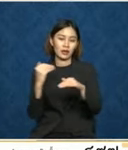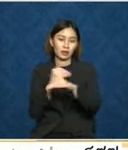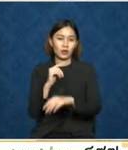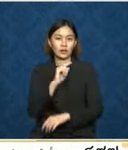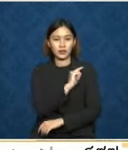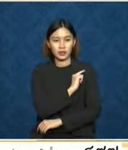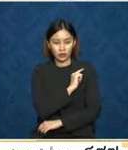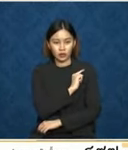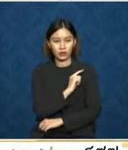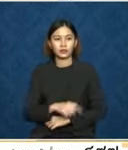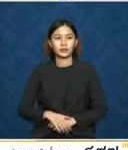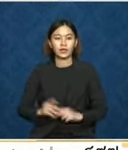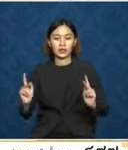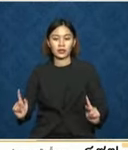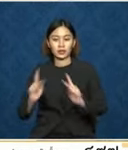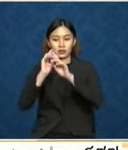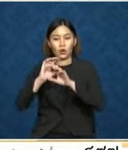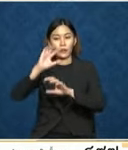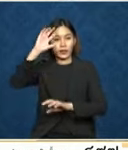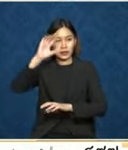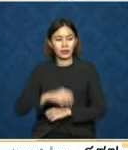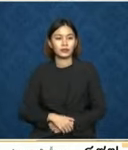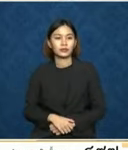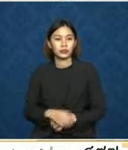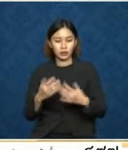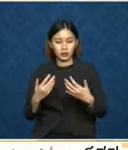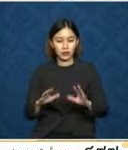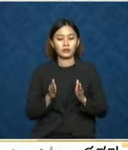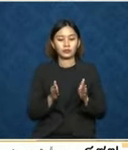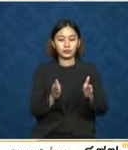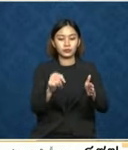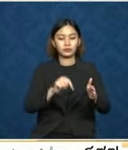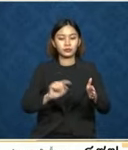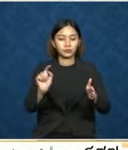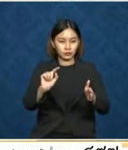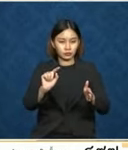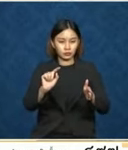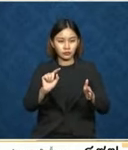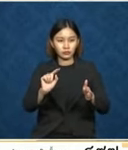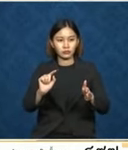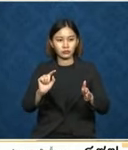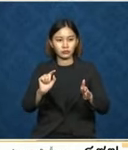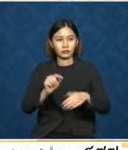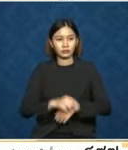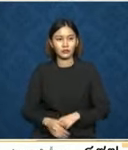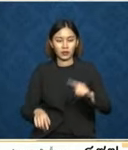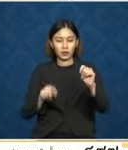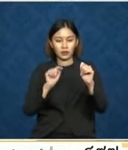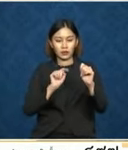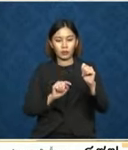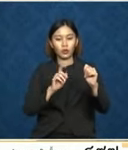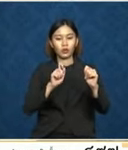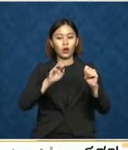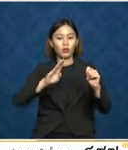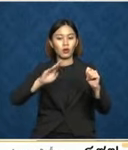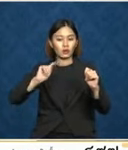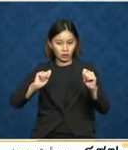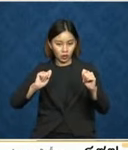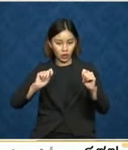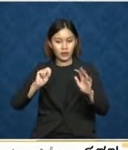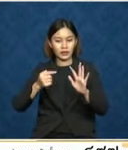กระทรวงมหาดไทยนะคะและอีกเส้นหนึ 1นะคะท่านประธานเส้นของอ่าตำบลอบต